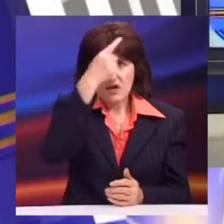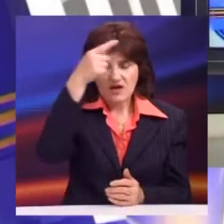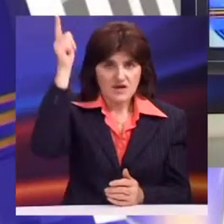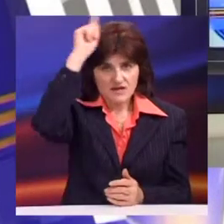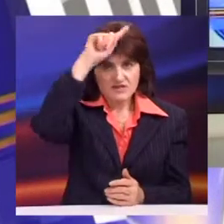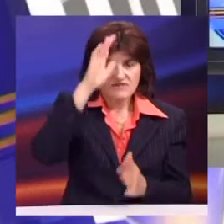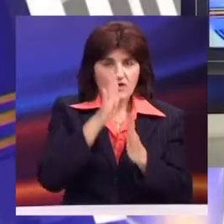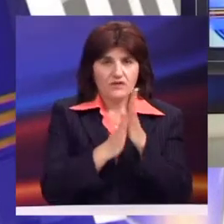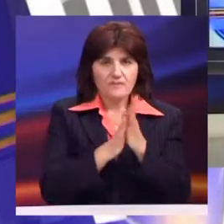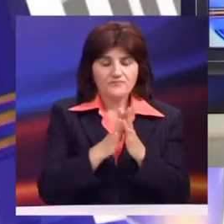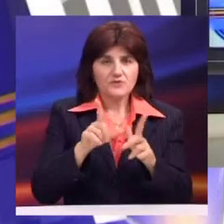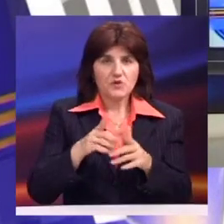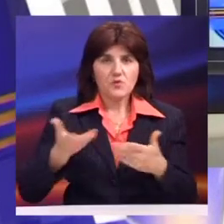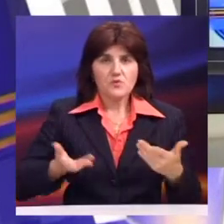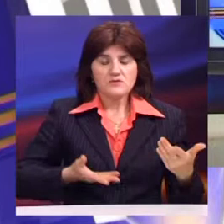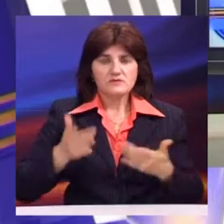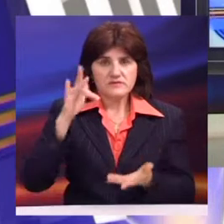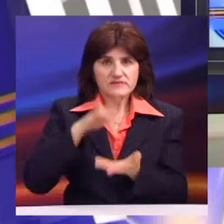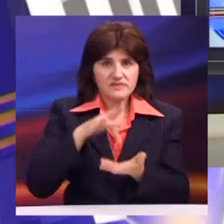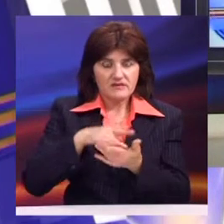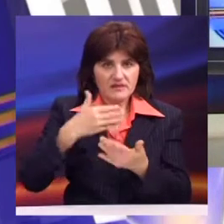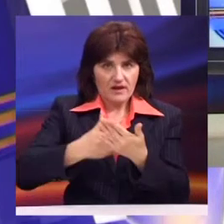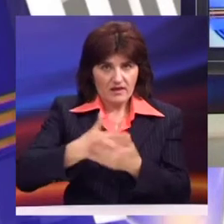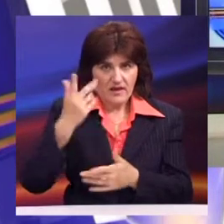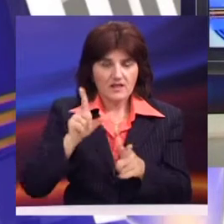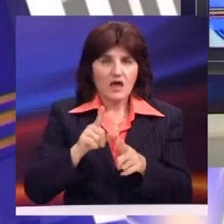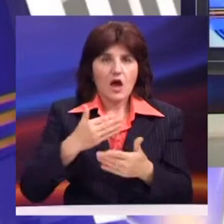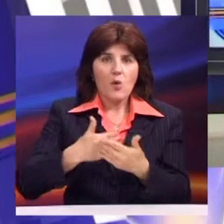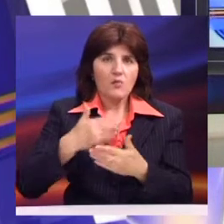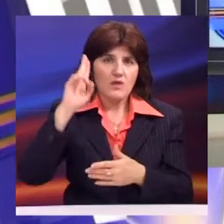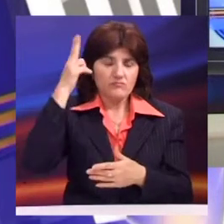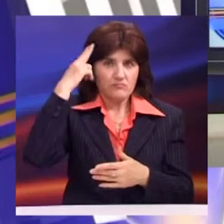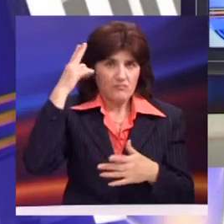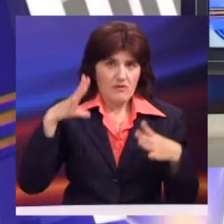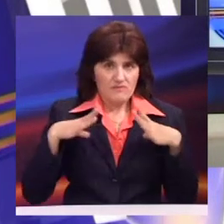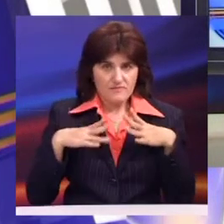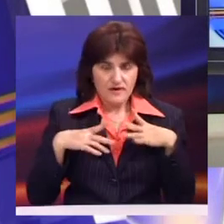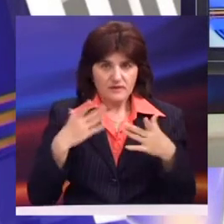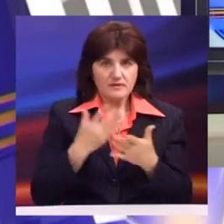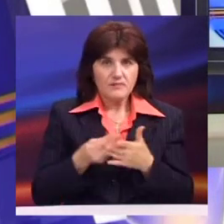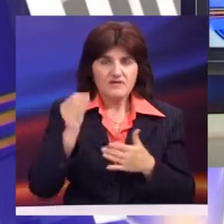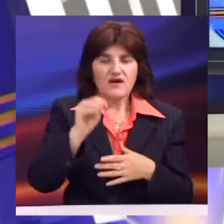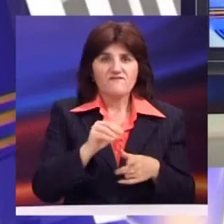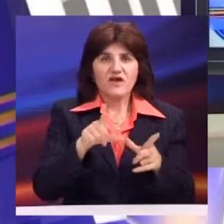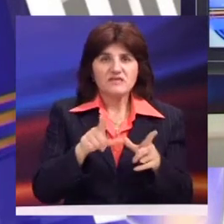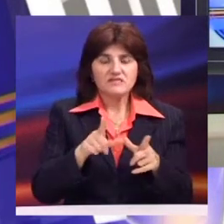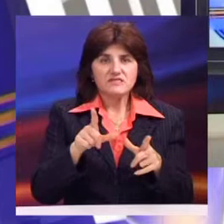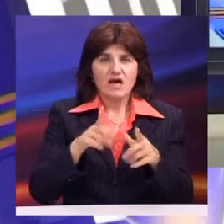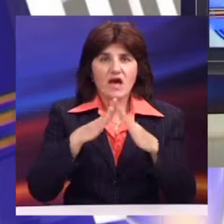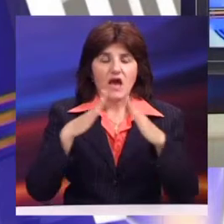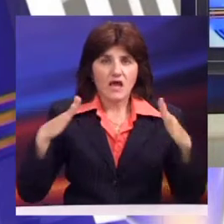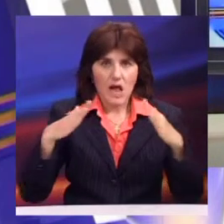Svetom liturgijom i litijom kroz centar grada prvi put je kao gradska slava obeležena slava Svetovaznesenskog